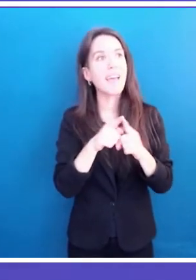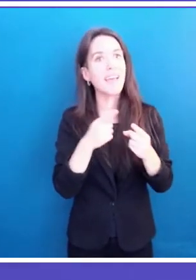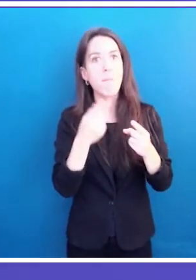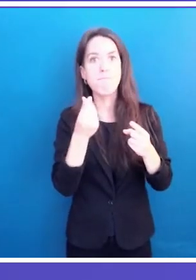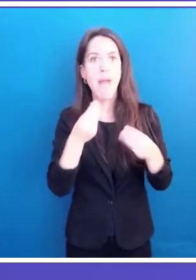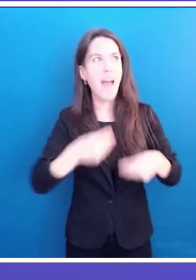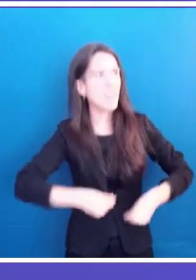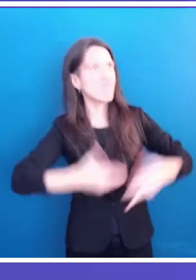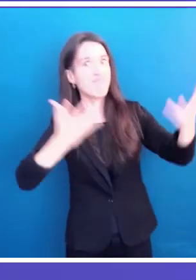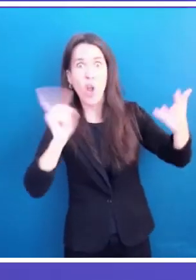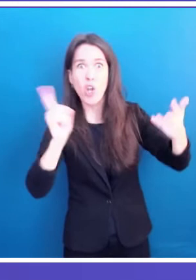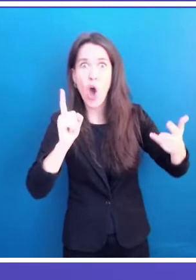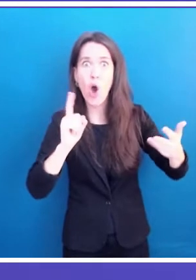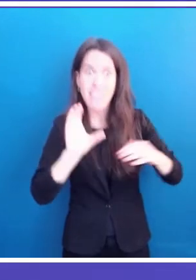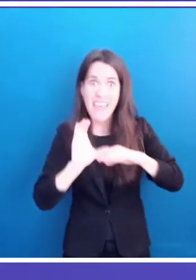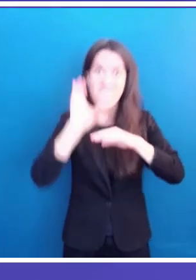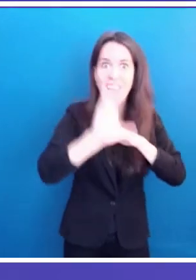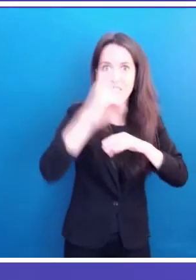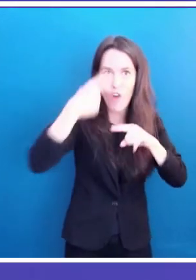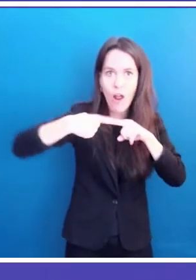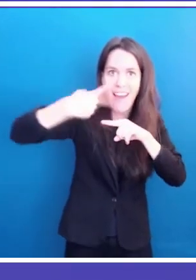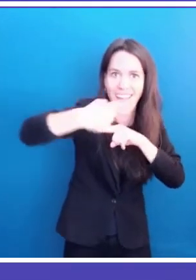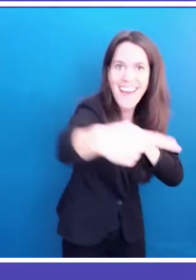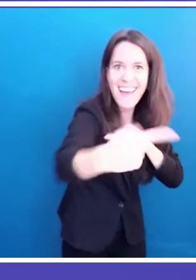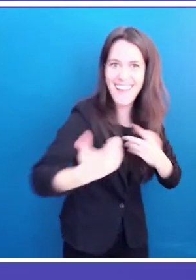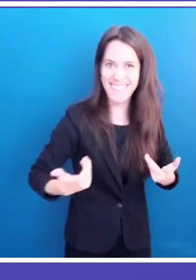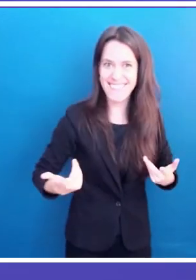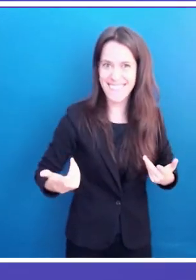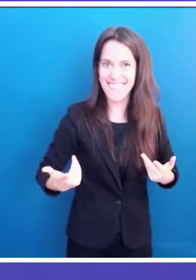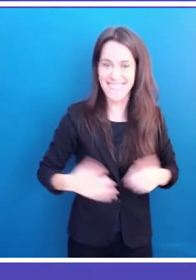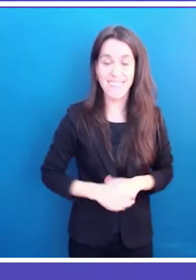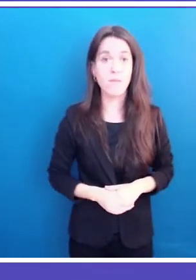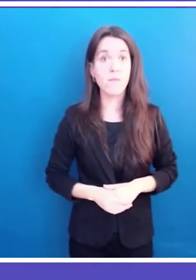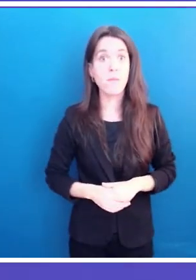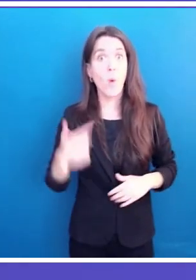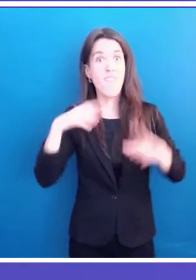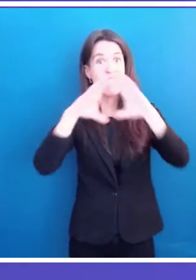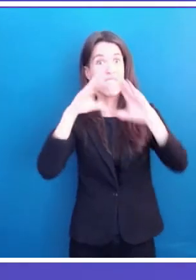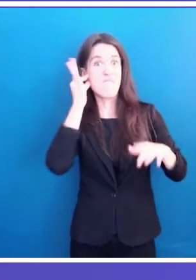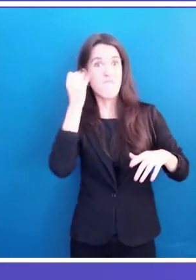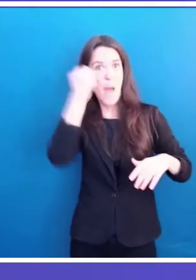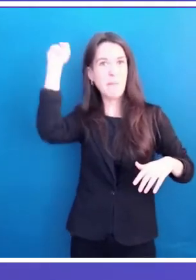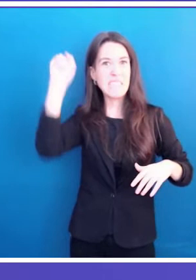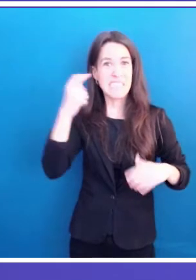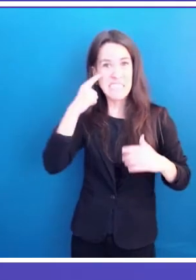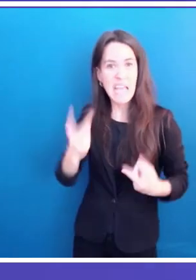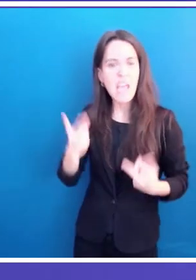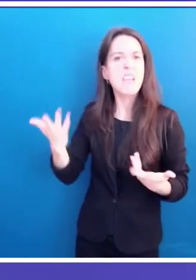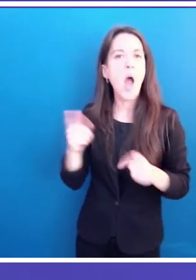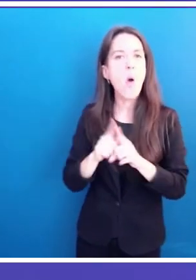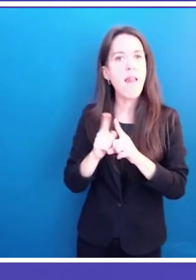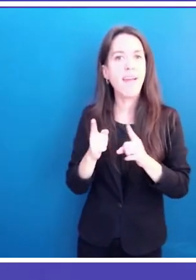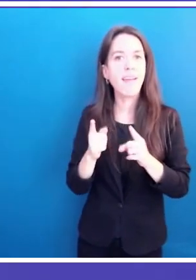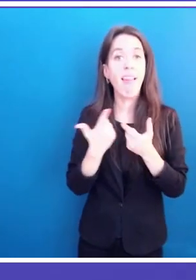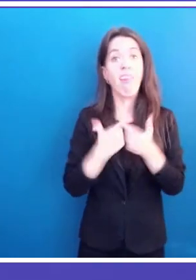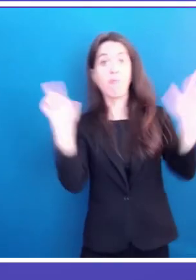واستثمار للأجيال المستقبلية من أجل فهم النظام المتحرر الذي